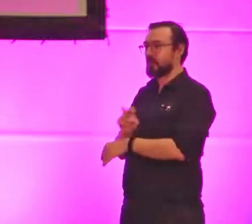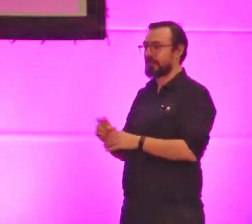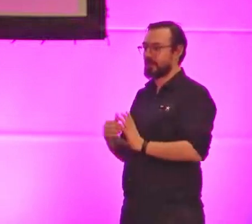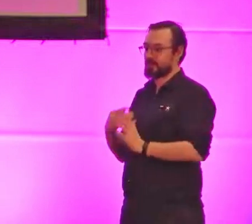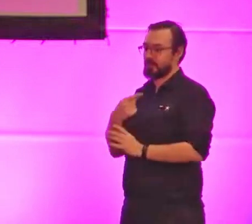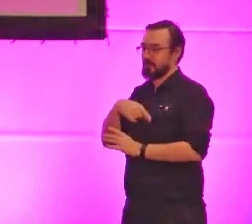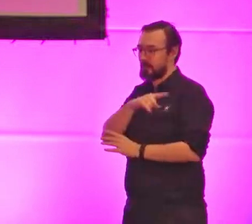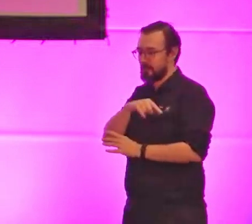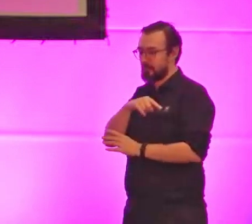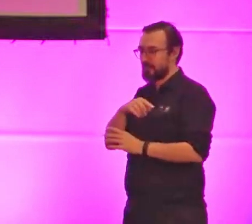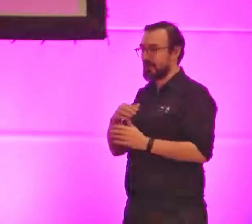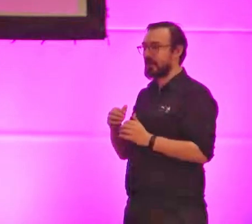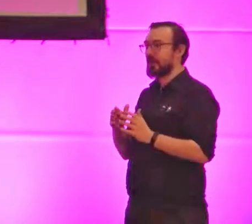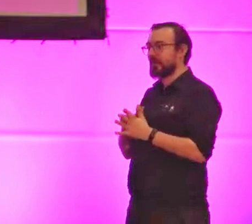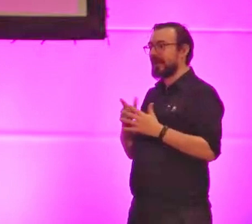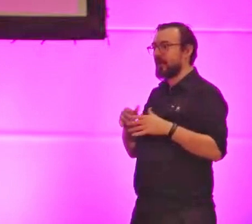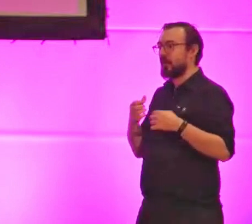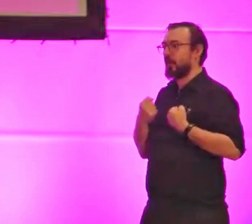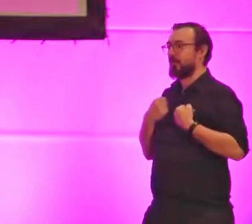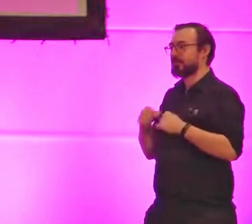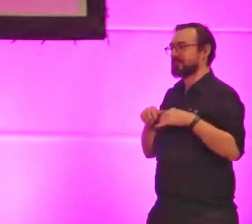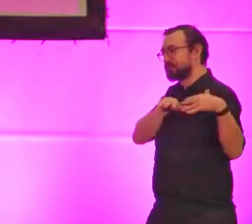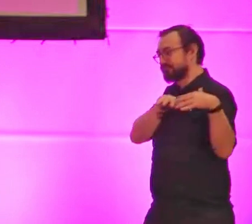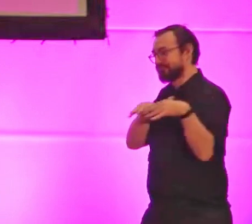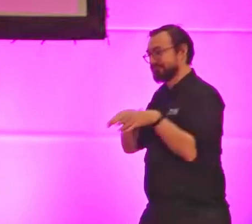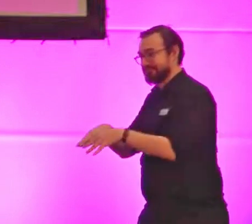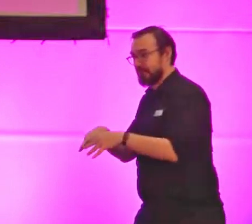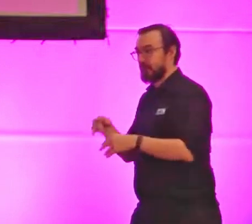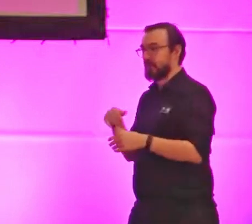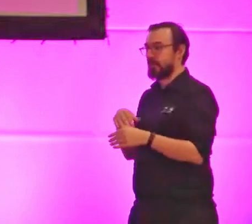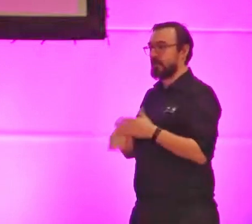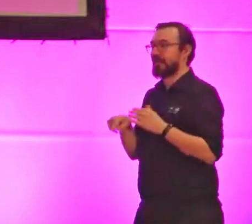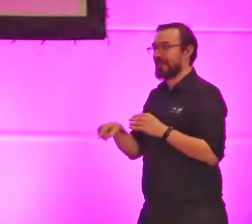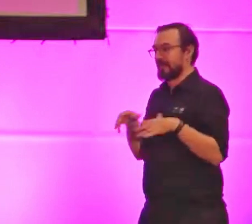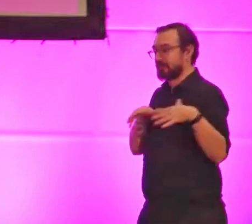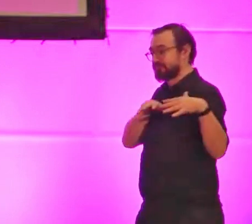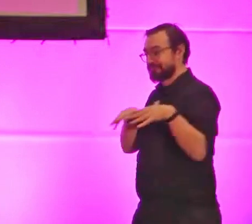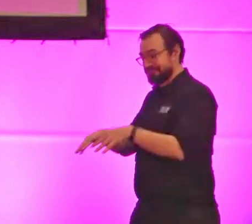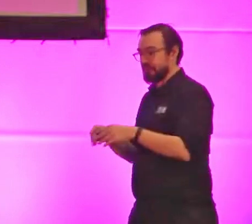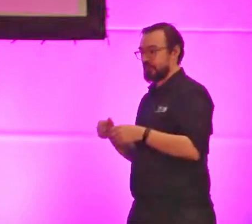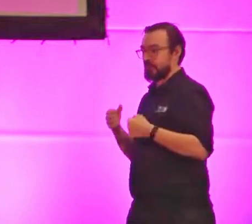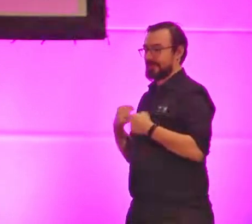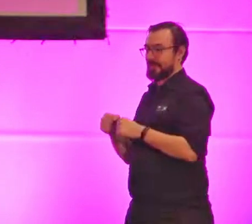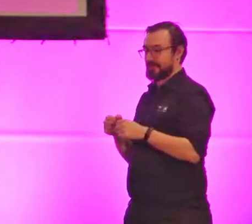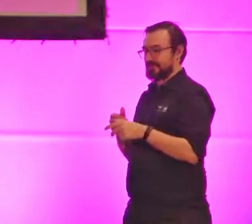kontrollerade med de här offensiva åtgärderna. Och under dessa offensiva åtgärder